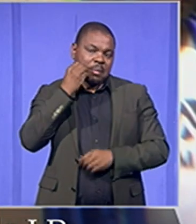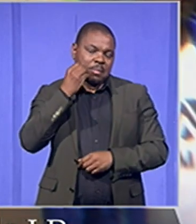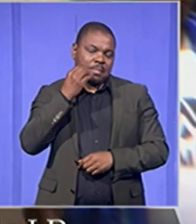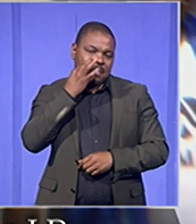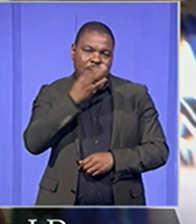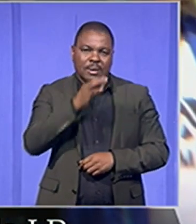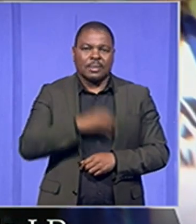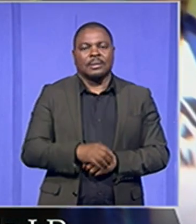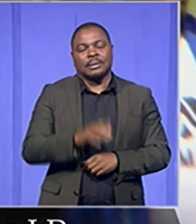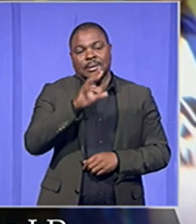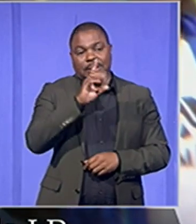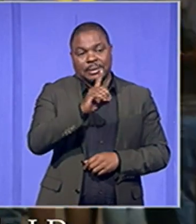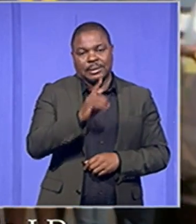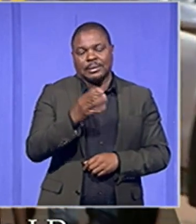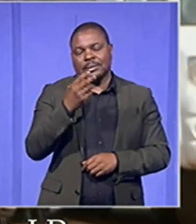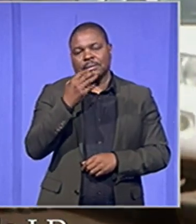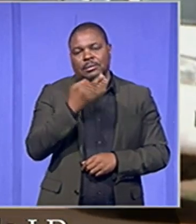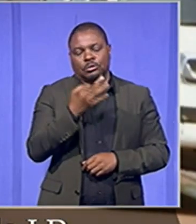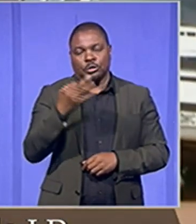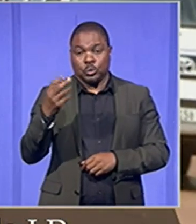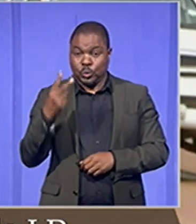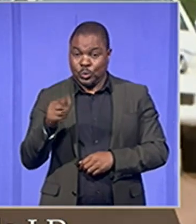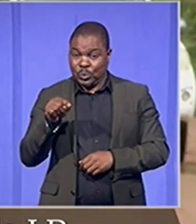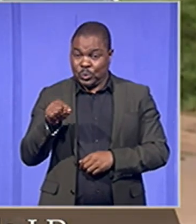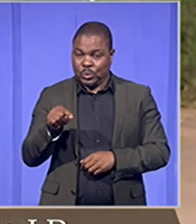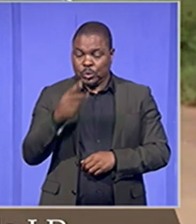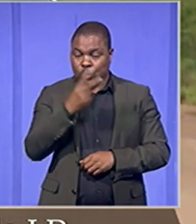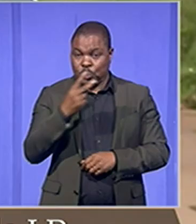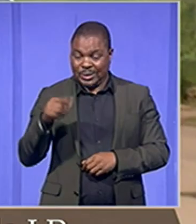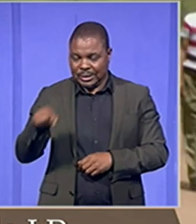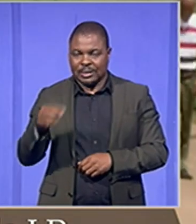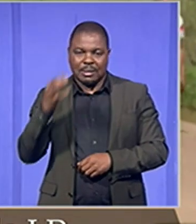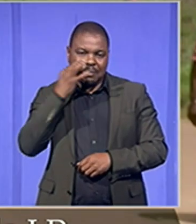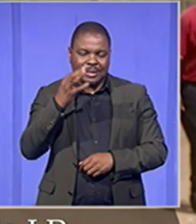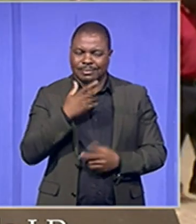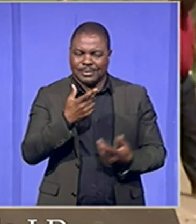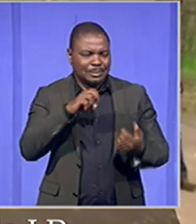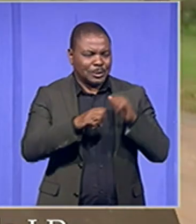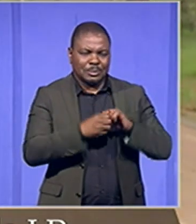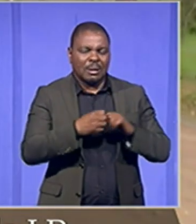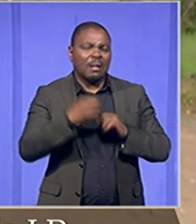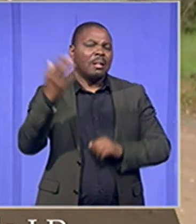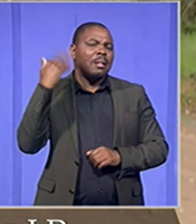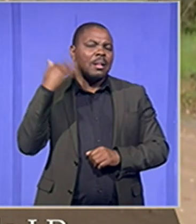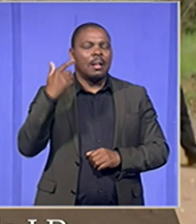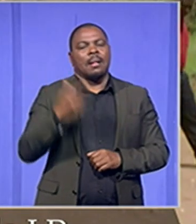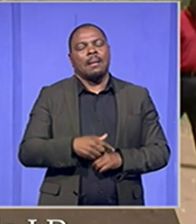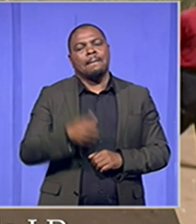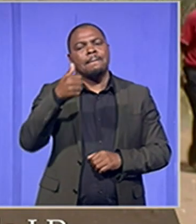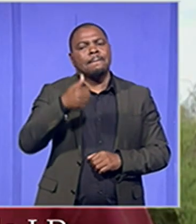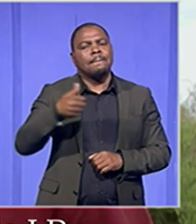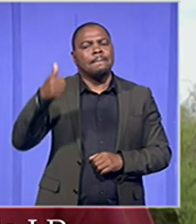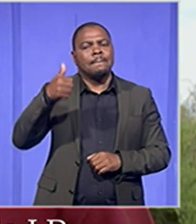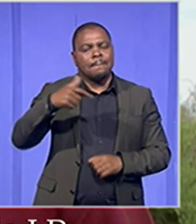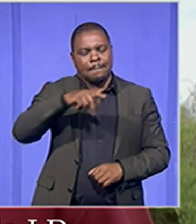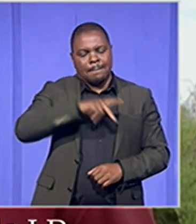D3332 se ama dikgwebo tsa bone. Baagi kwa teng ba re ba isitse dingongorego tsa bone kwa phaposing ya tonakgolo wa pele Stan Mathabata.